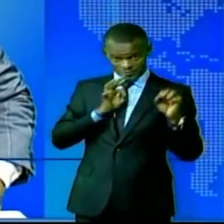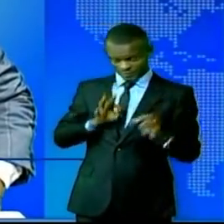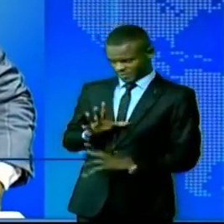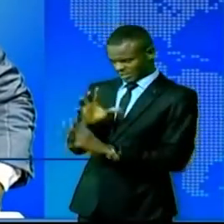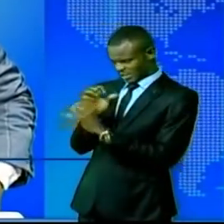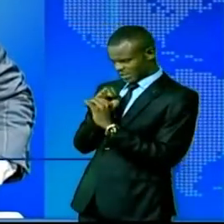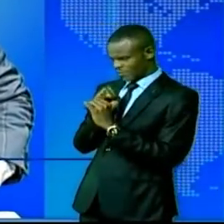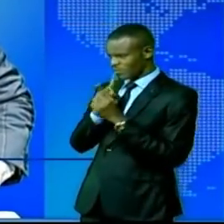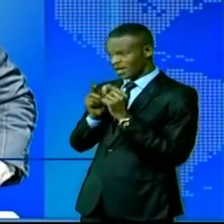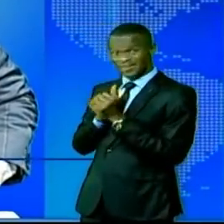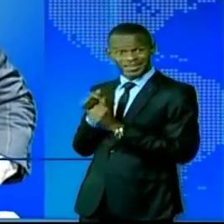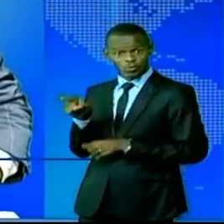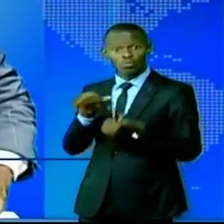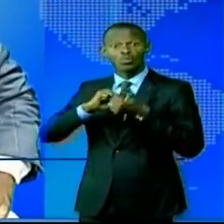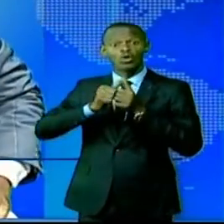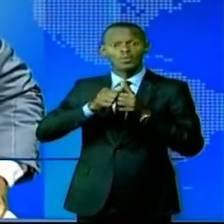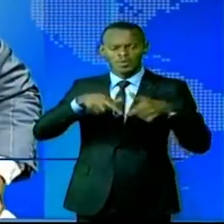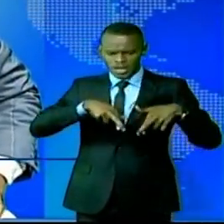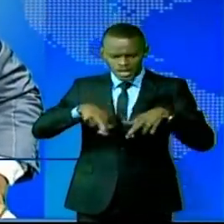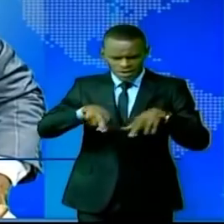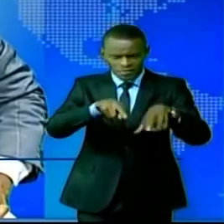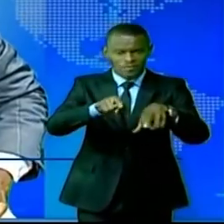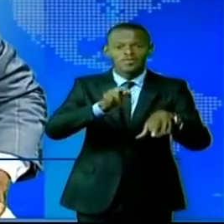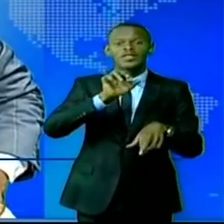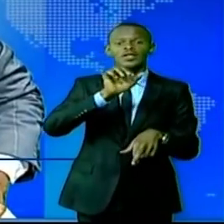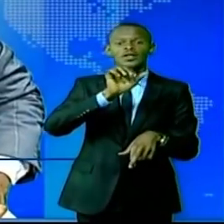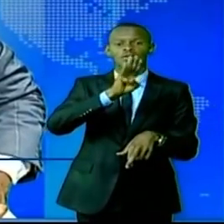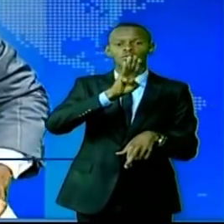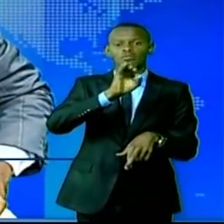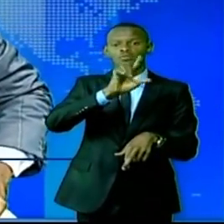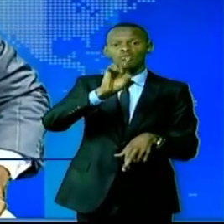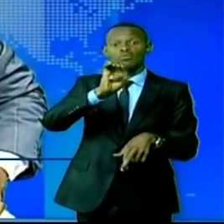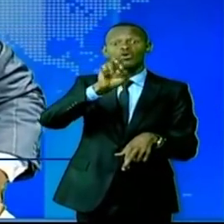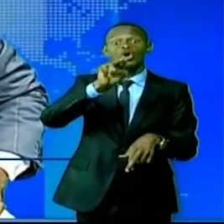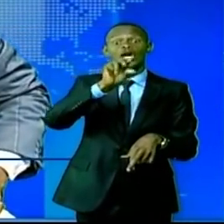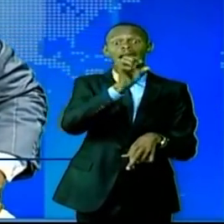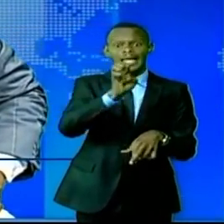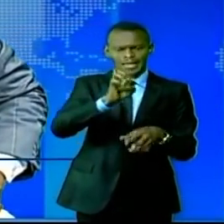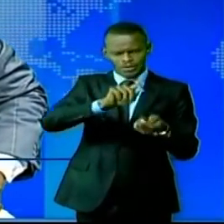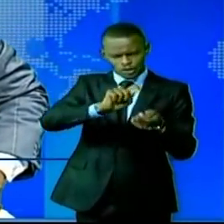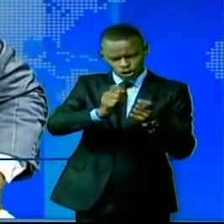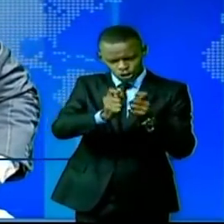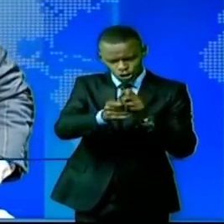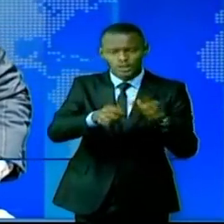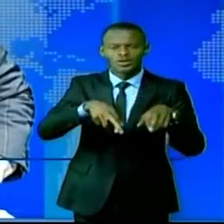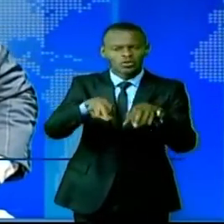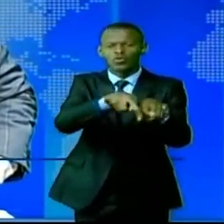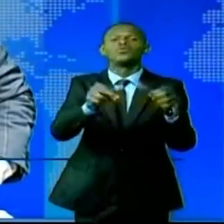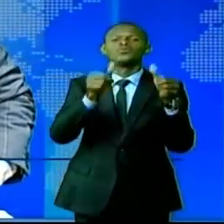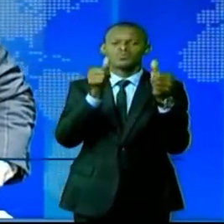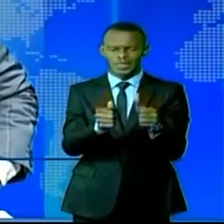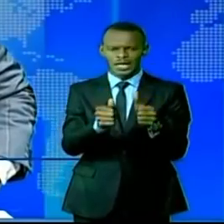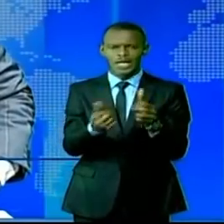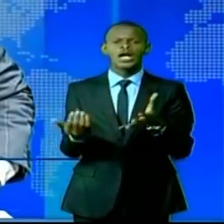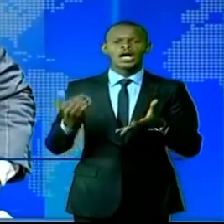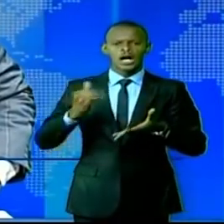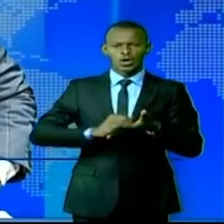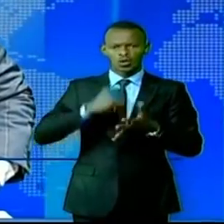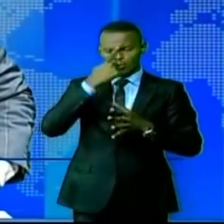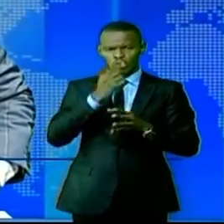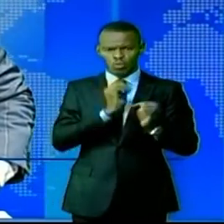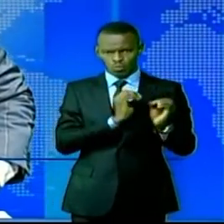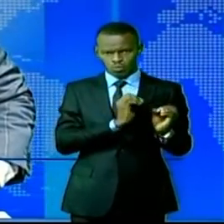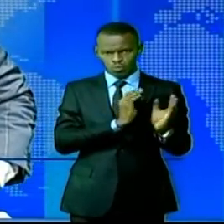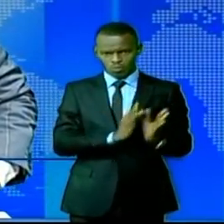l'avenue Bolingué et dans une autre audience, en prélude du sommet du mécanisme régional de suivi de